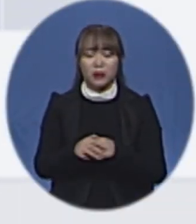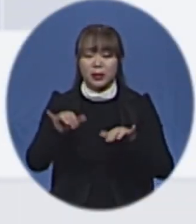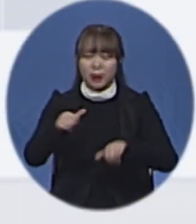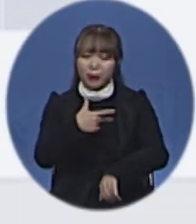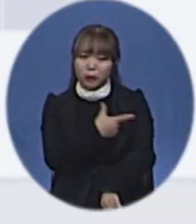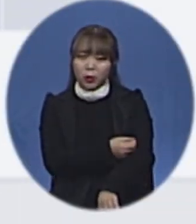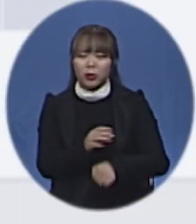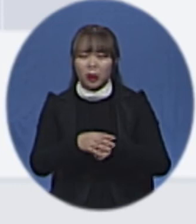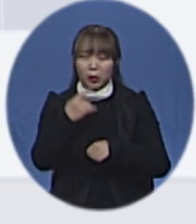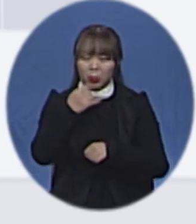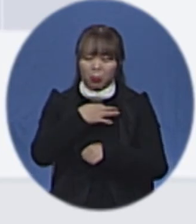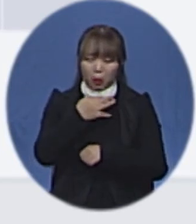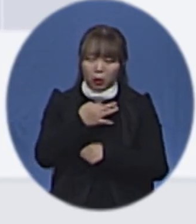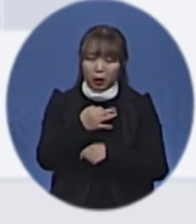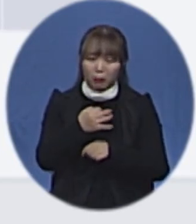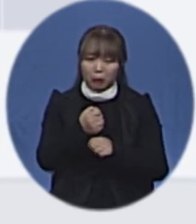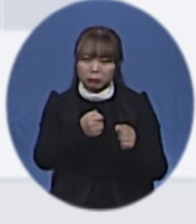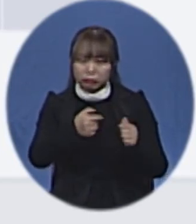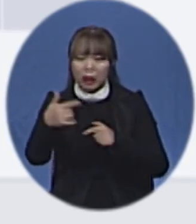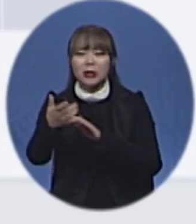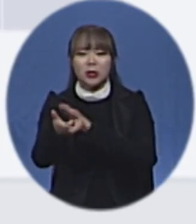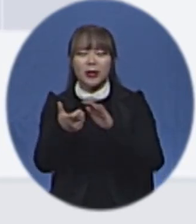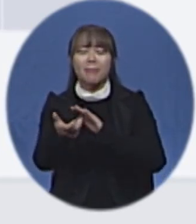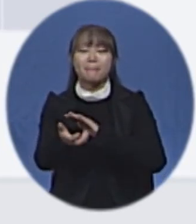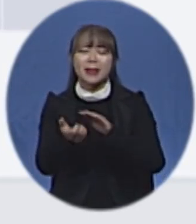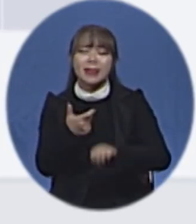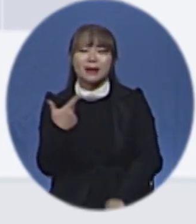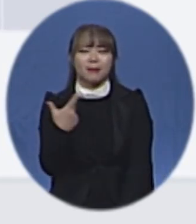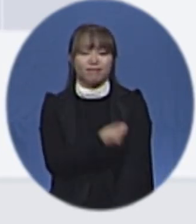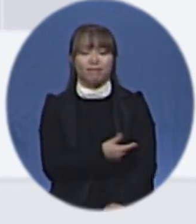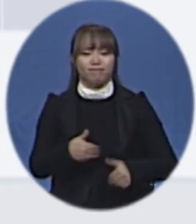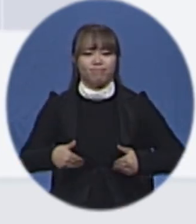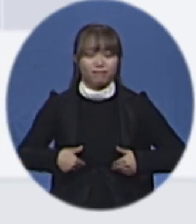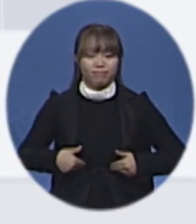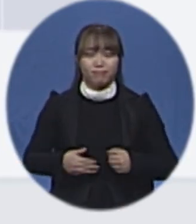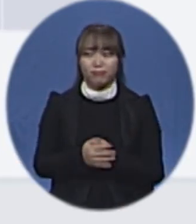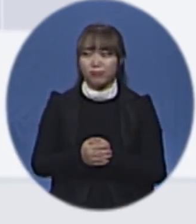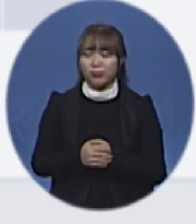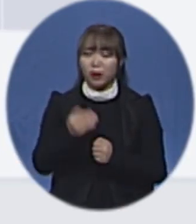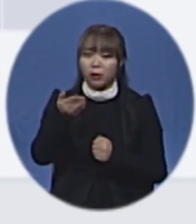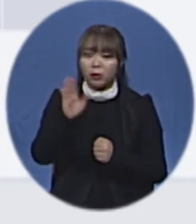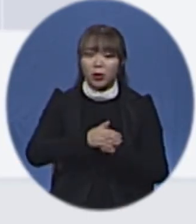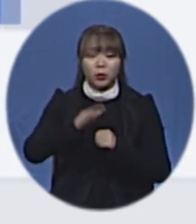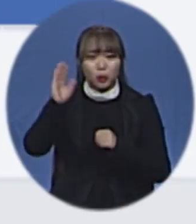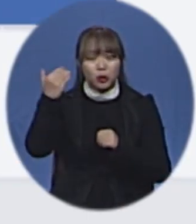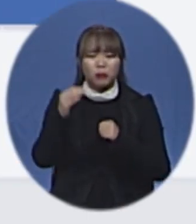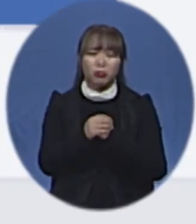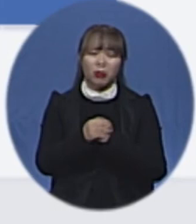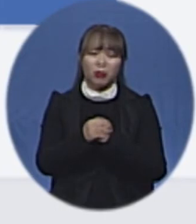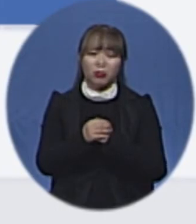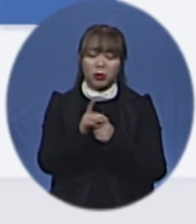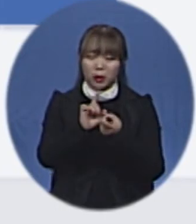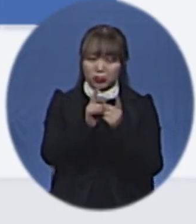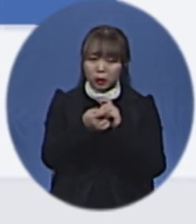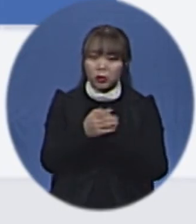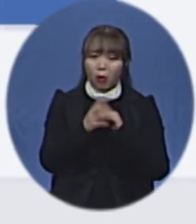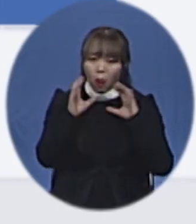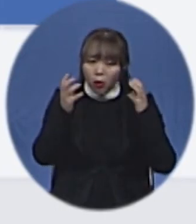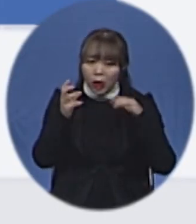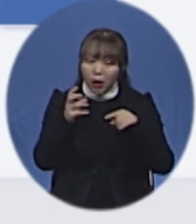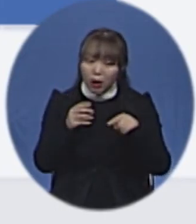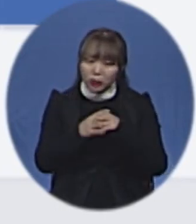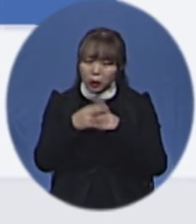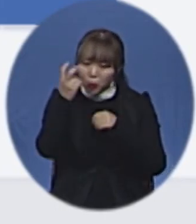예방접종은 독감이 유행하기 전에 미리 맞아야 효과를 볼 수 있겠죠? 근데 요즘에 부모를 대신해서